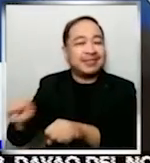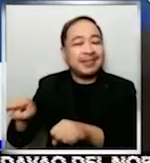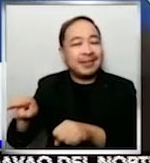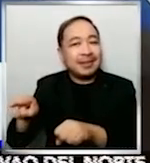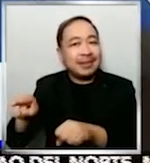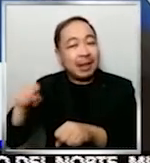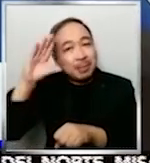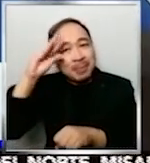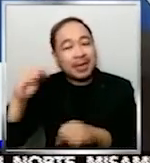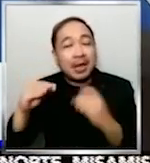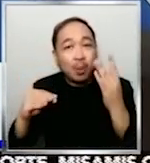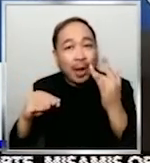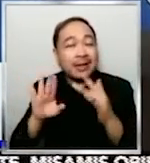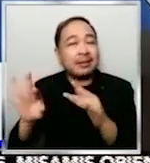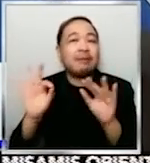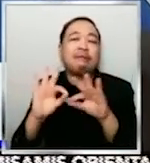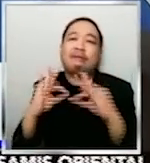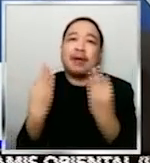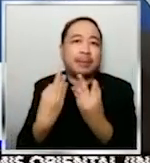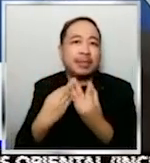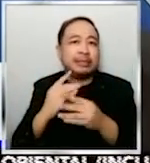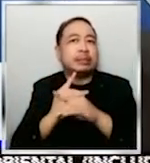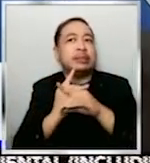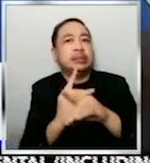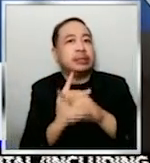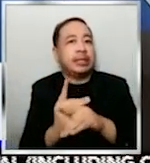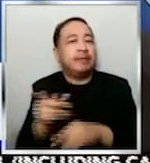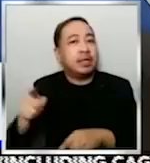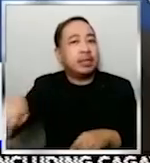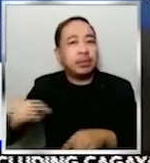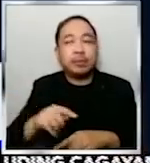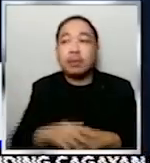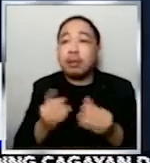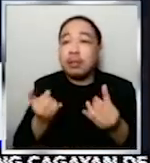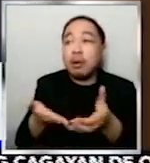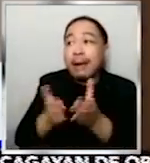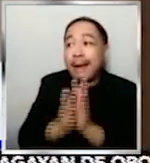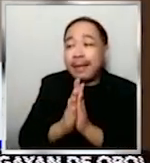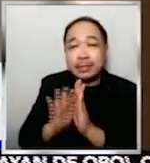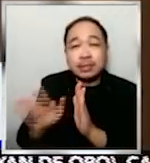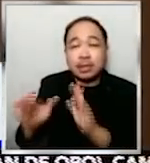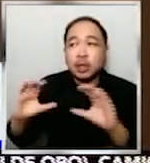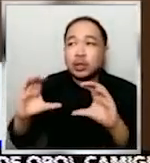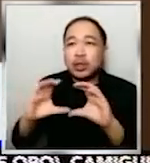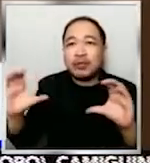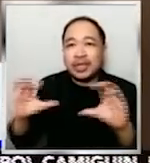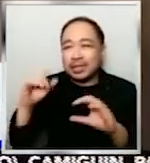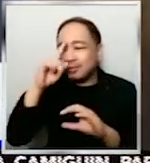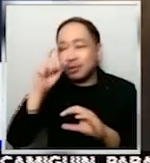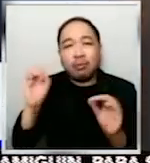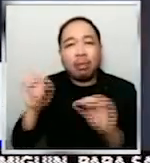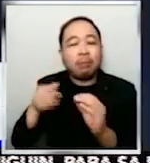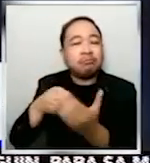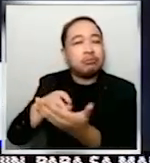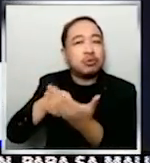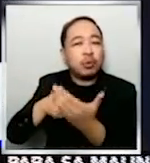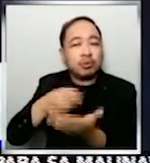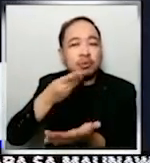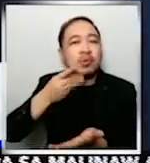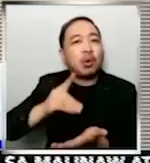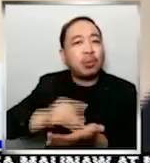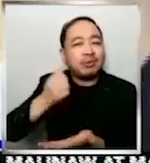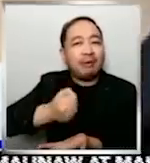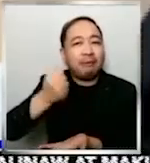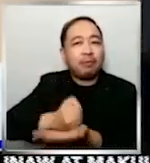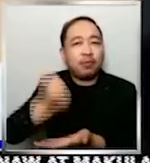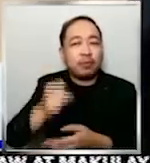certificates from FDA. Wala po silang maipakita na anumang dokumento. Tumanggi nang magbigay ng pahayag sa amin ang suspect hinggil sa